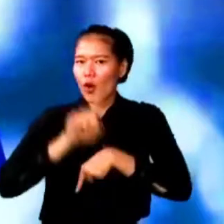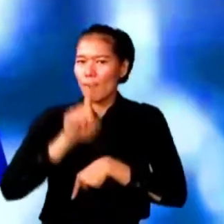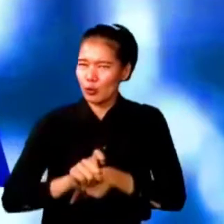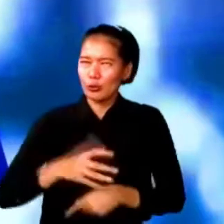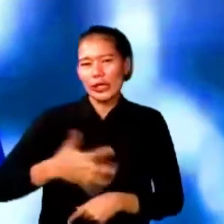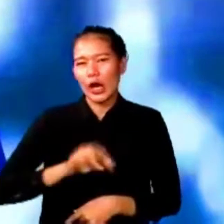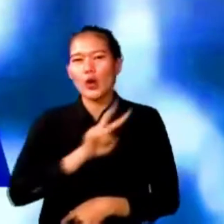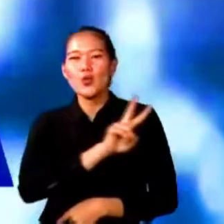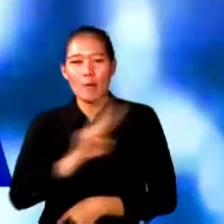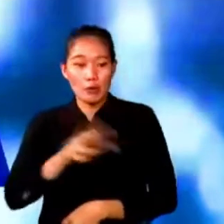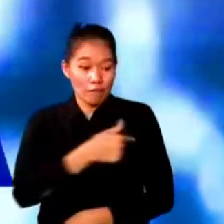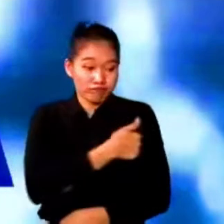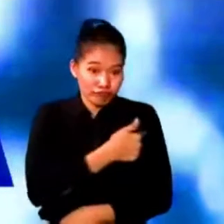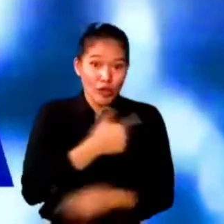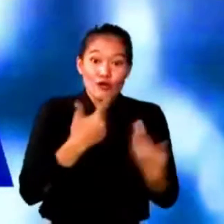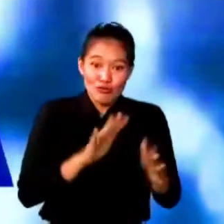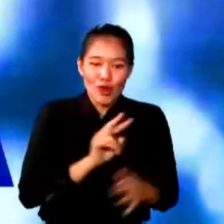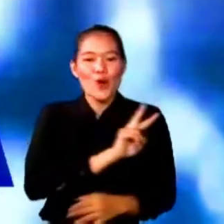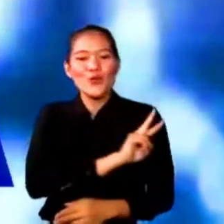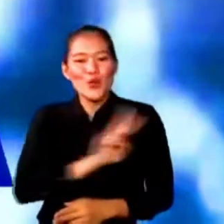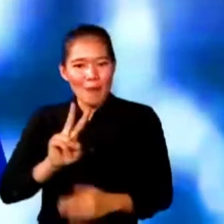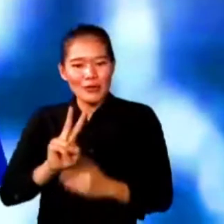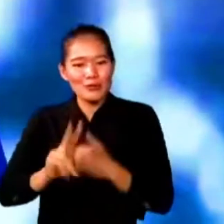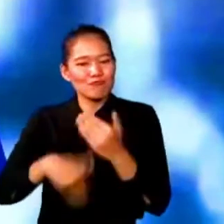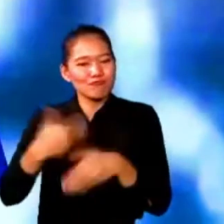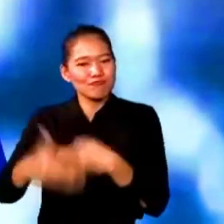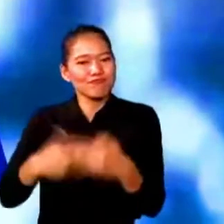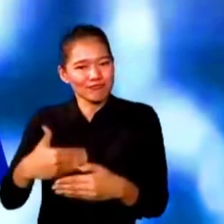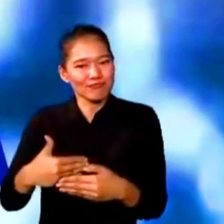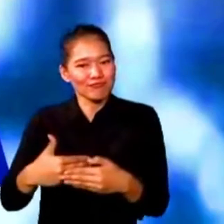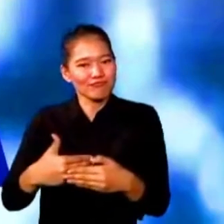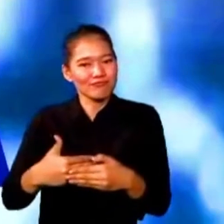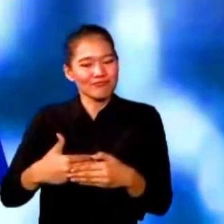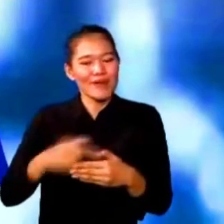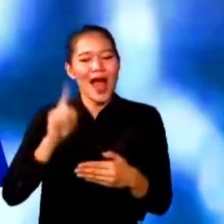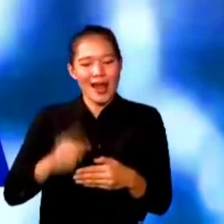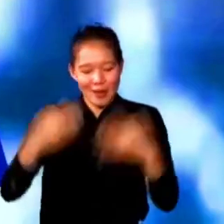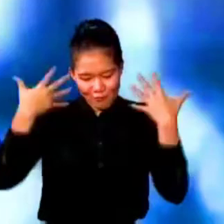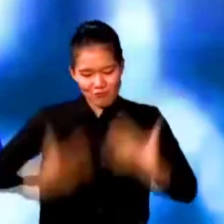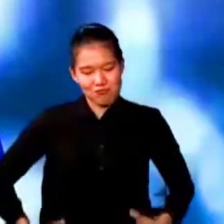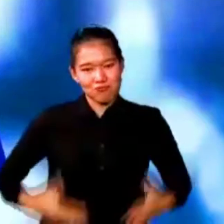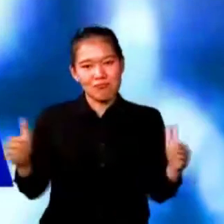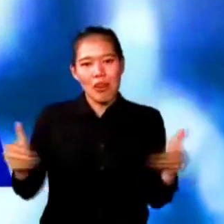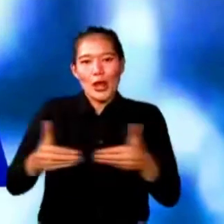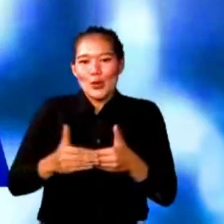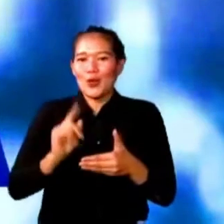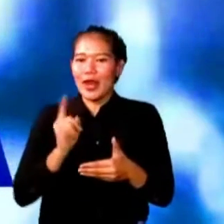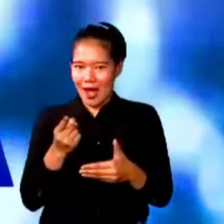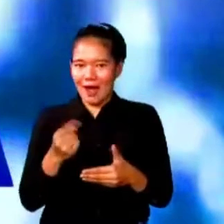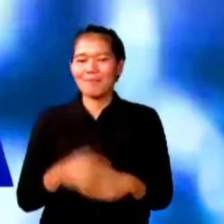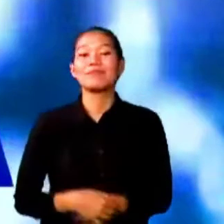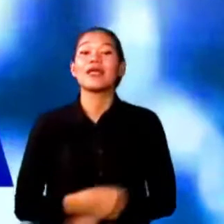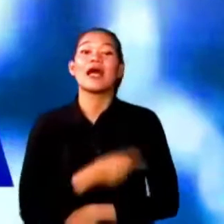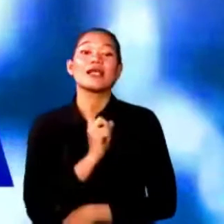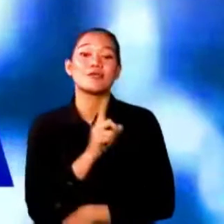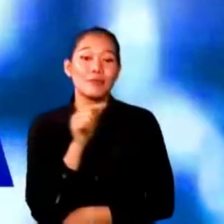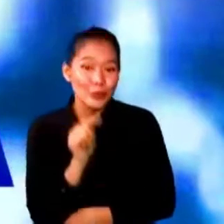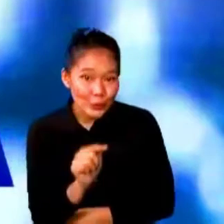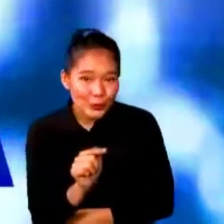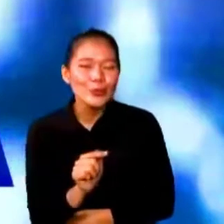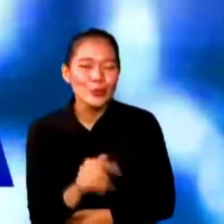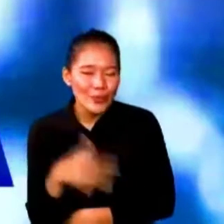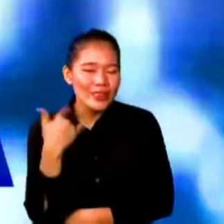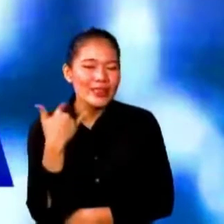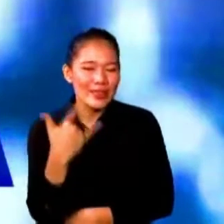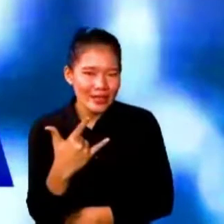dua minggu setelah divaksinasi baru terbentuk antibodi atau sapi kekebalan Nah karena itu kita